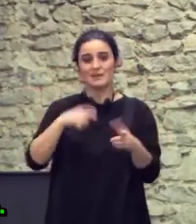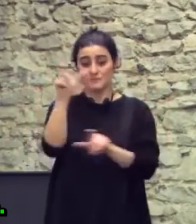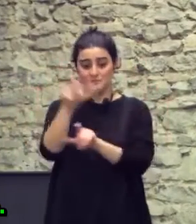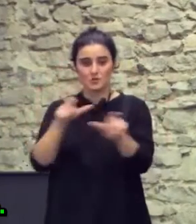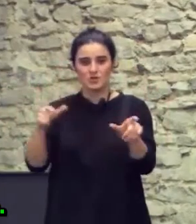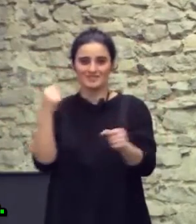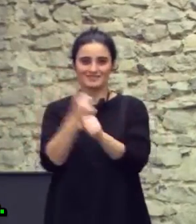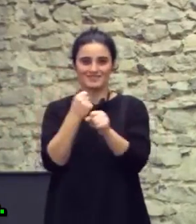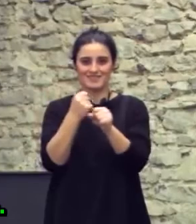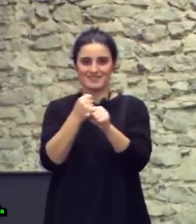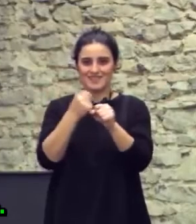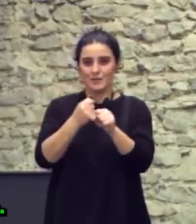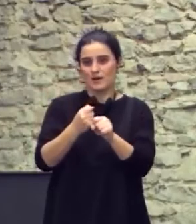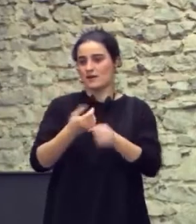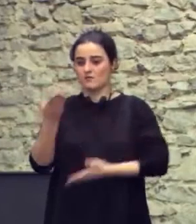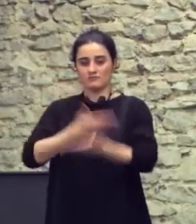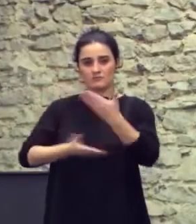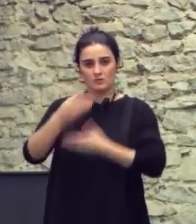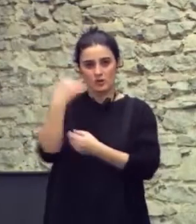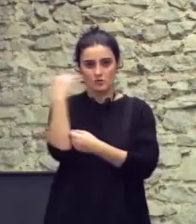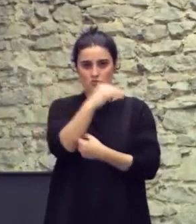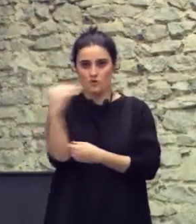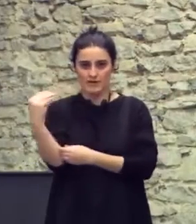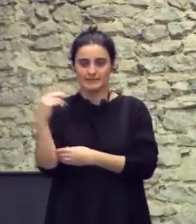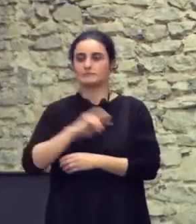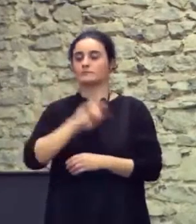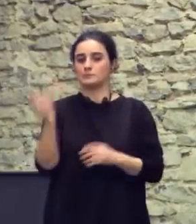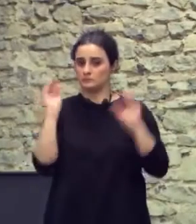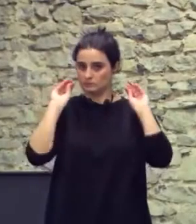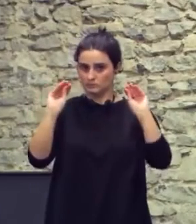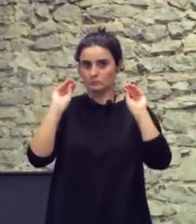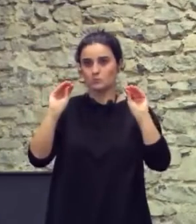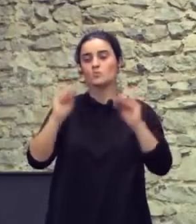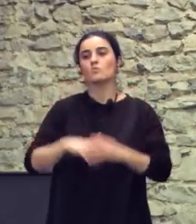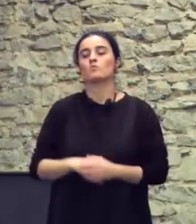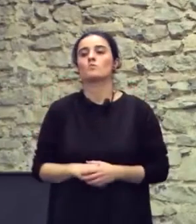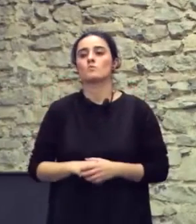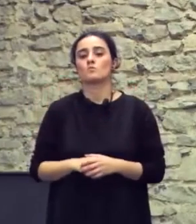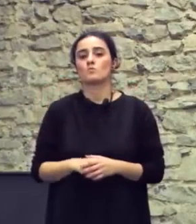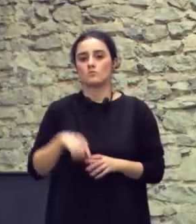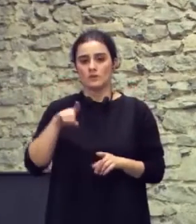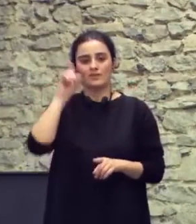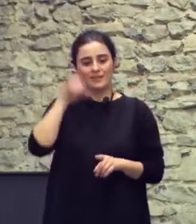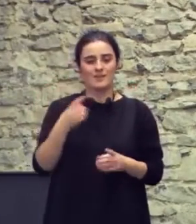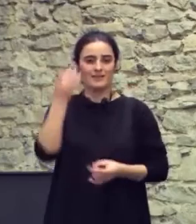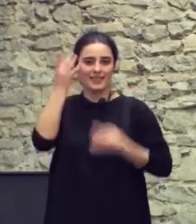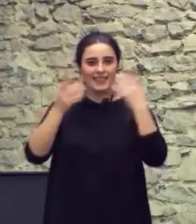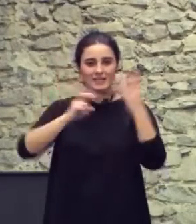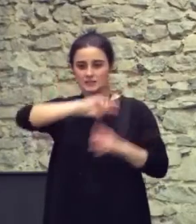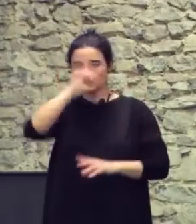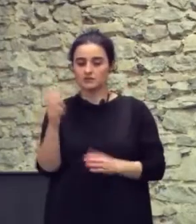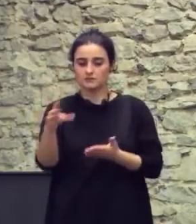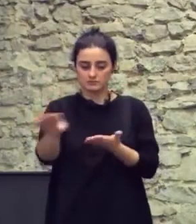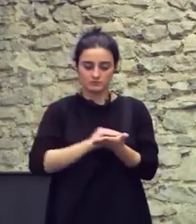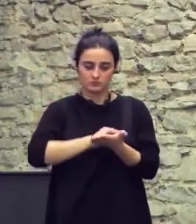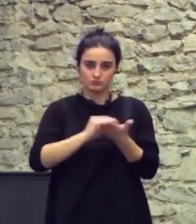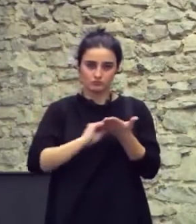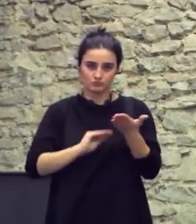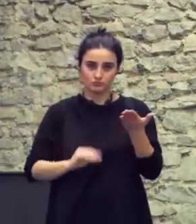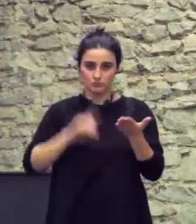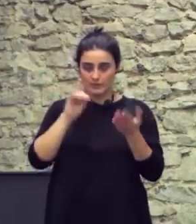zuten pertsonak formatzeari begira, ez? Hortik ere bai beste hainbat gauza ateran nituen, ez? Orain gaur